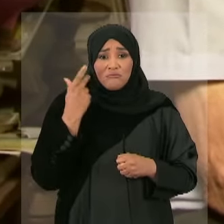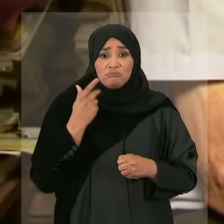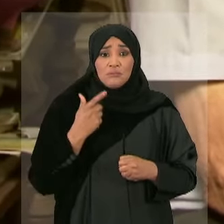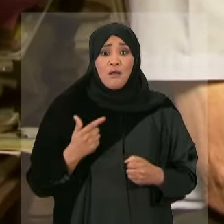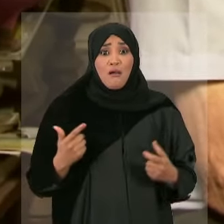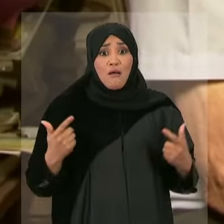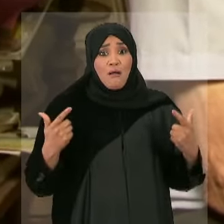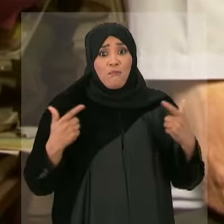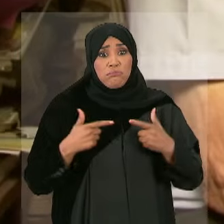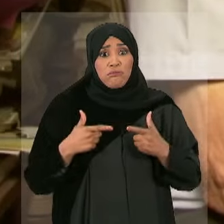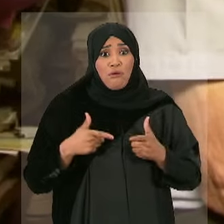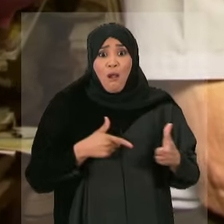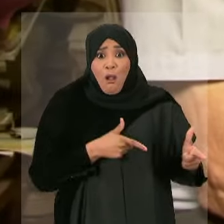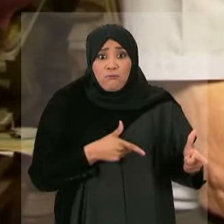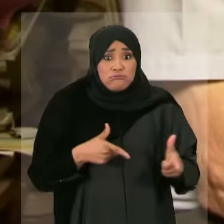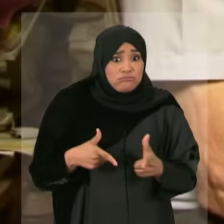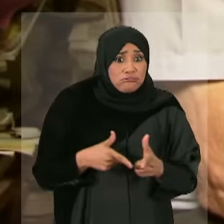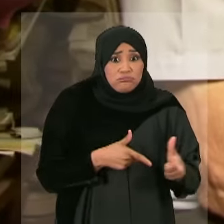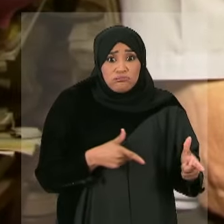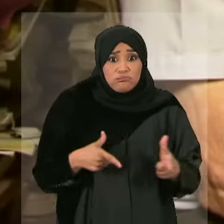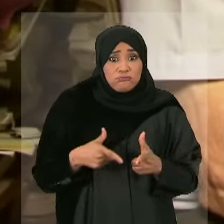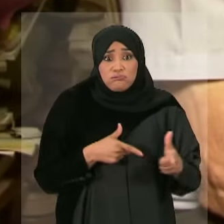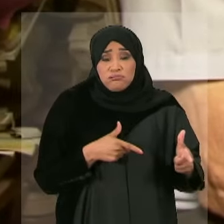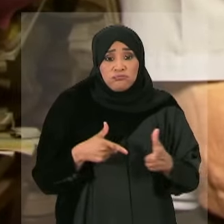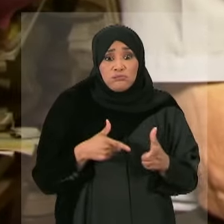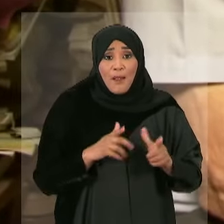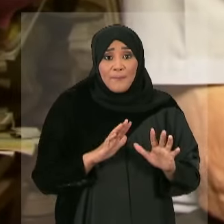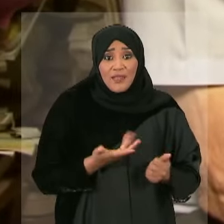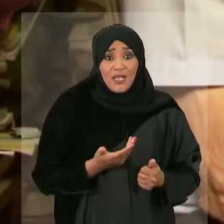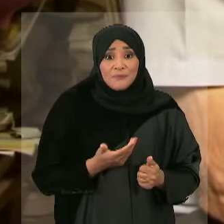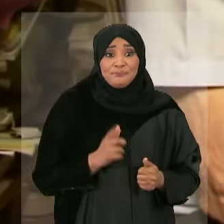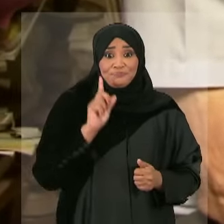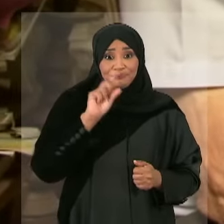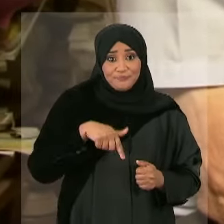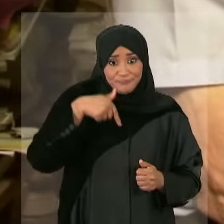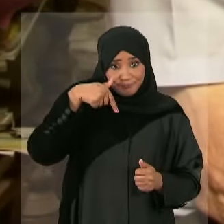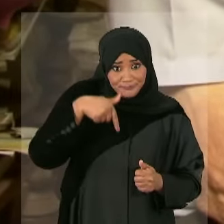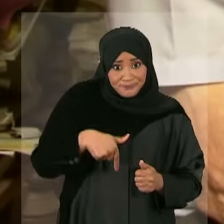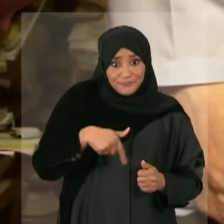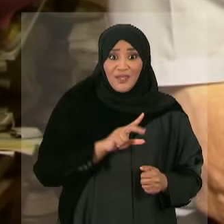15/7 اللي هي ليلة 16/7،